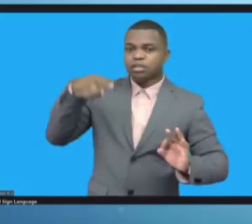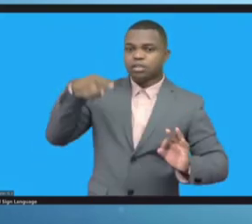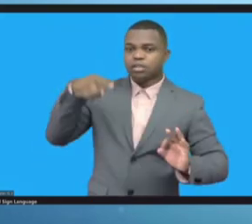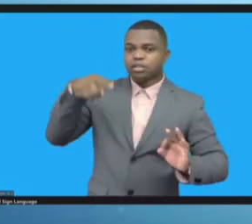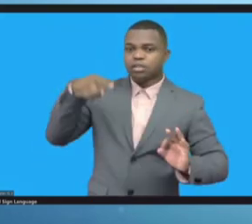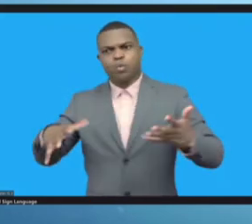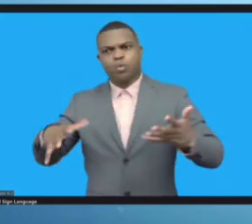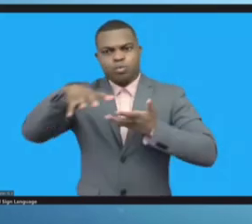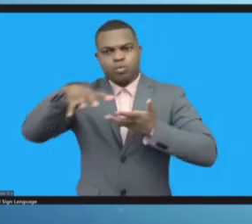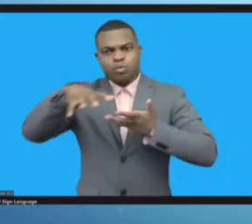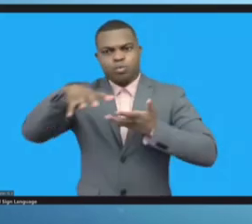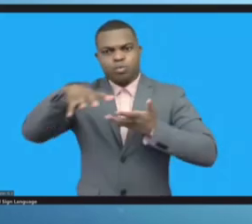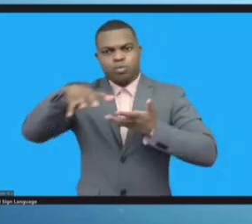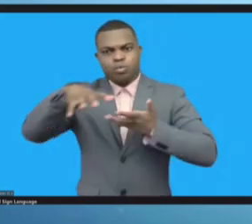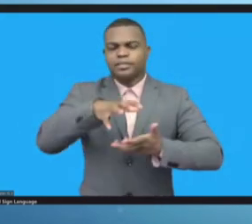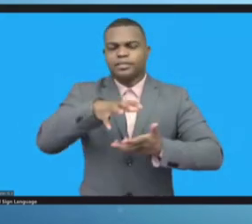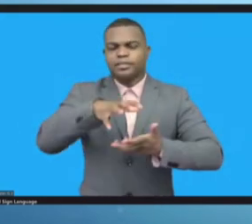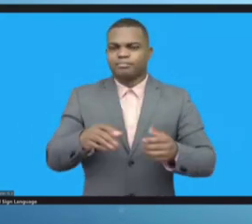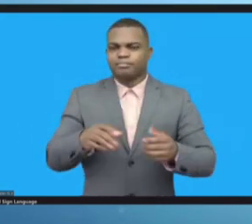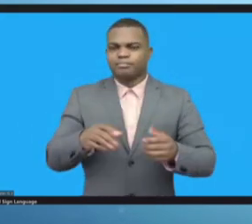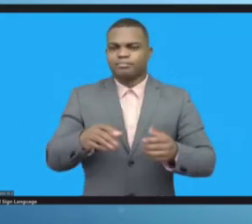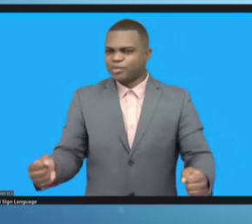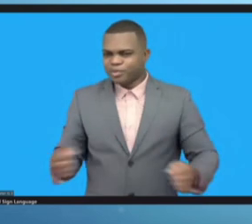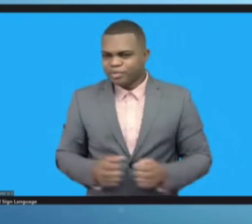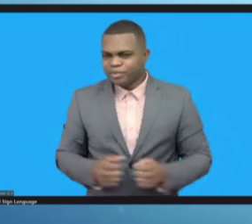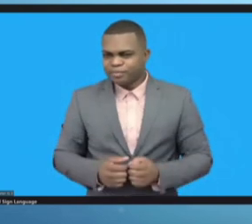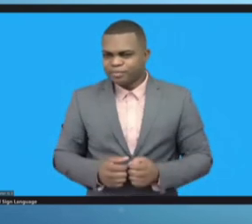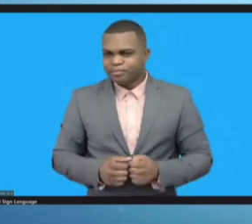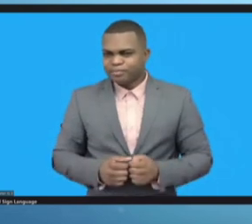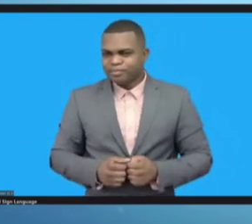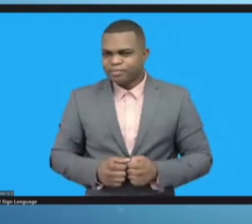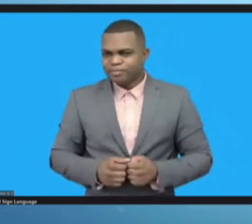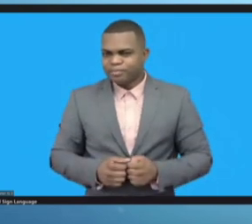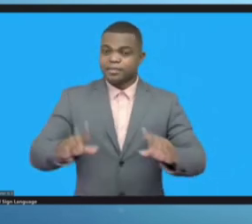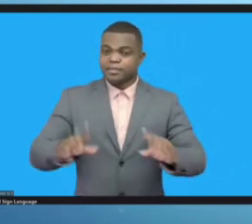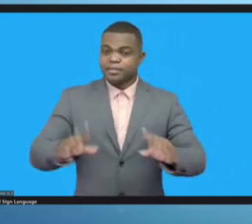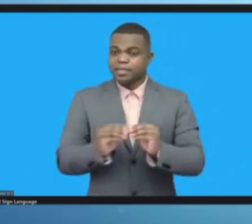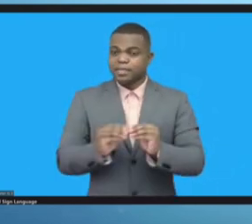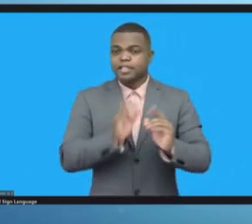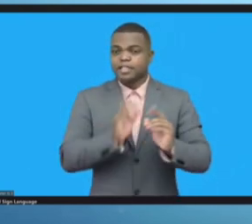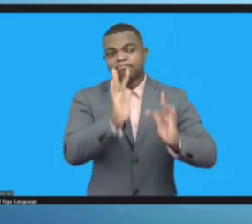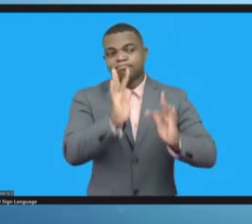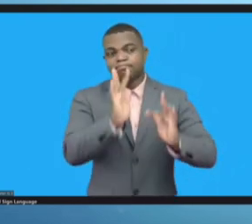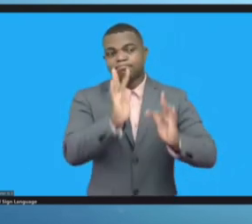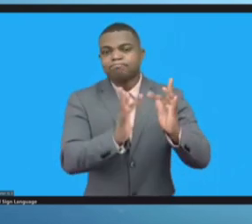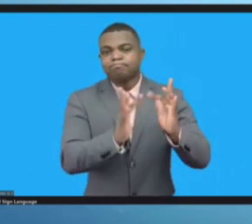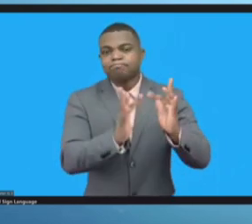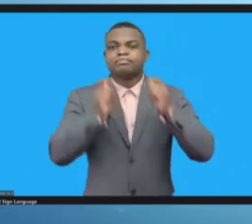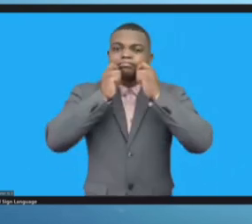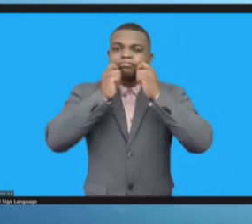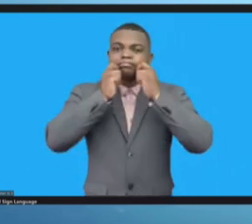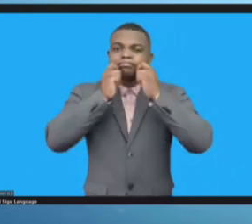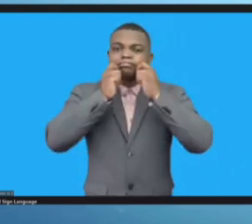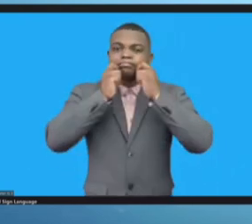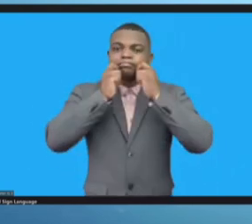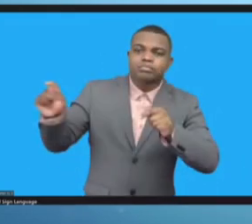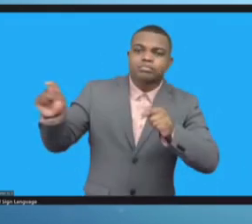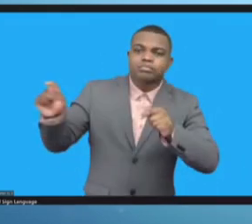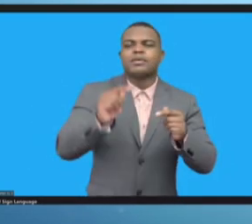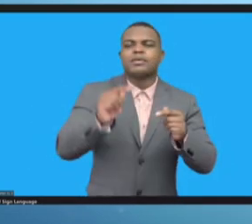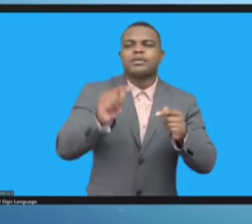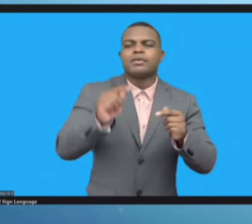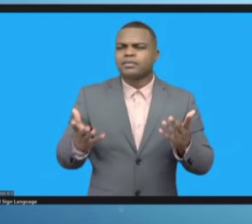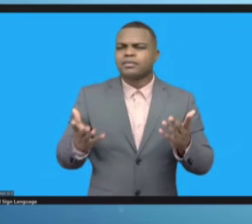assistance en personne comme des participants connectés en ligne, rapprochant les gouvernements, des organisations